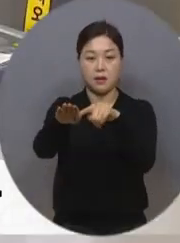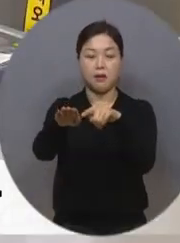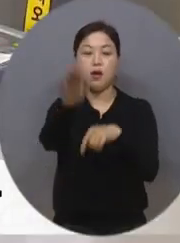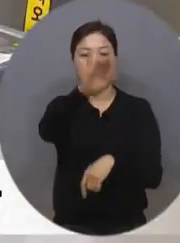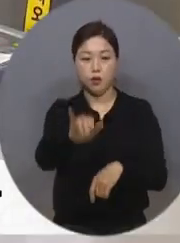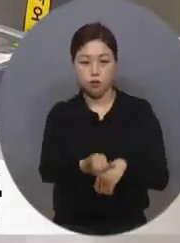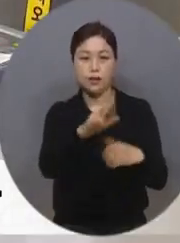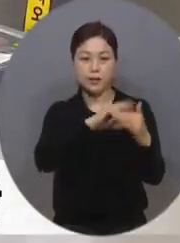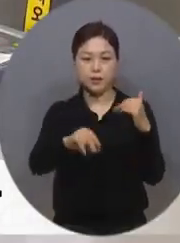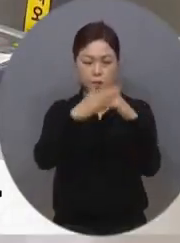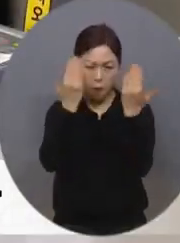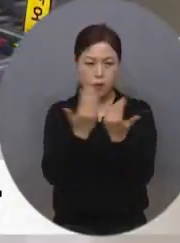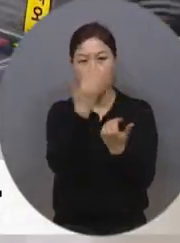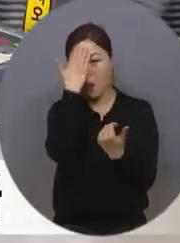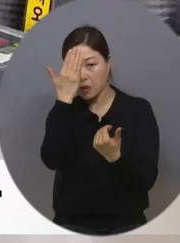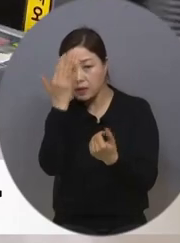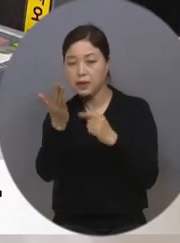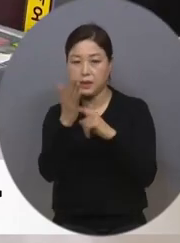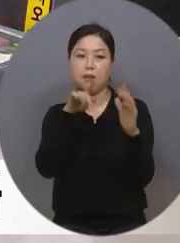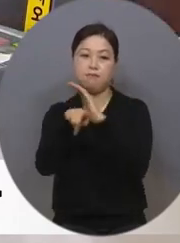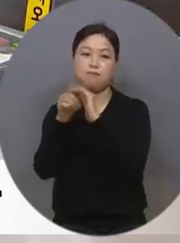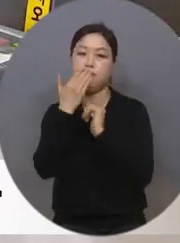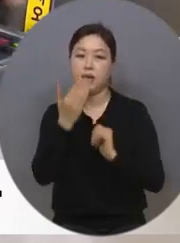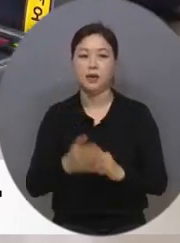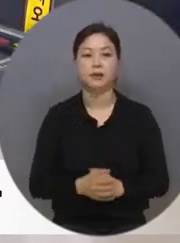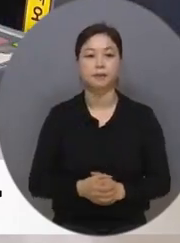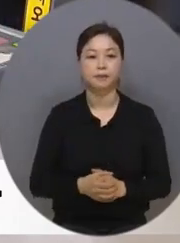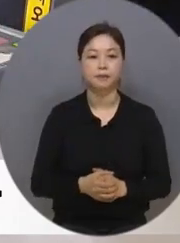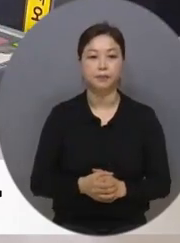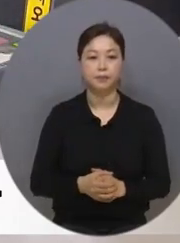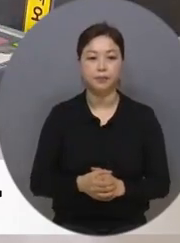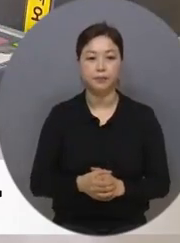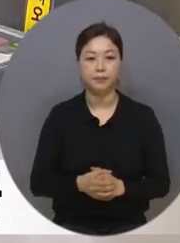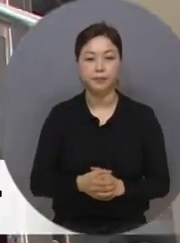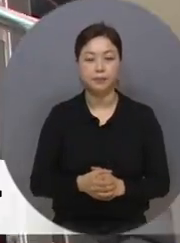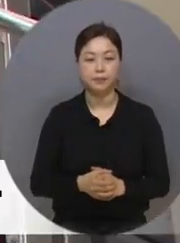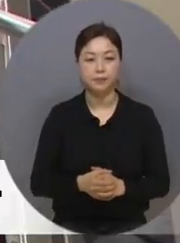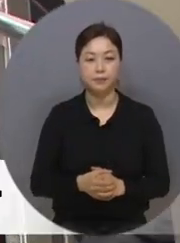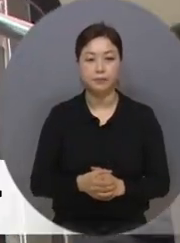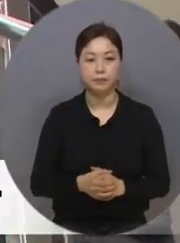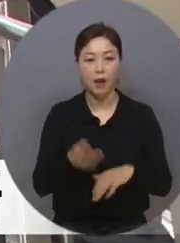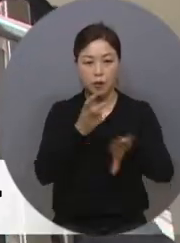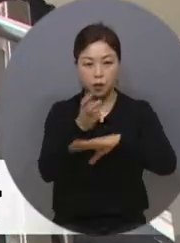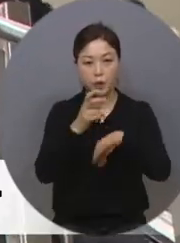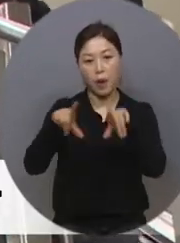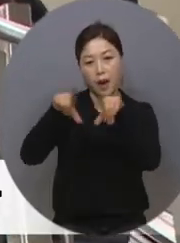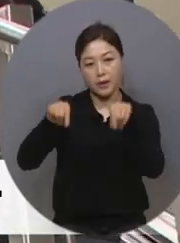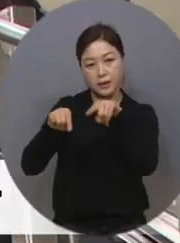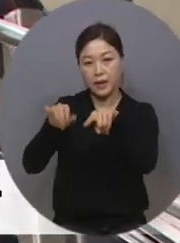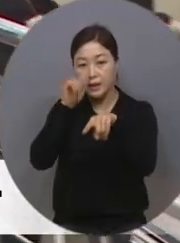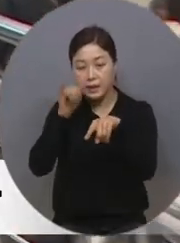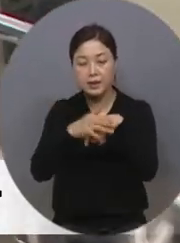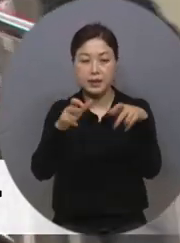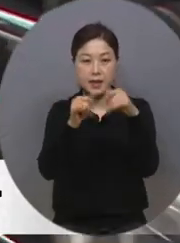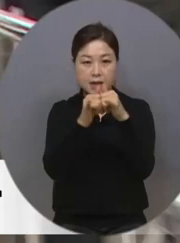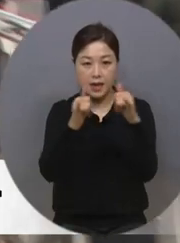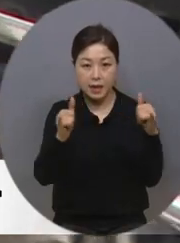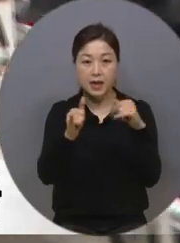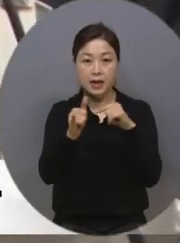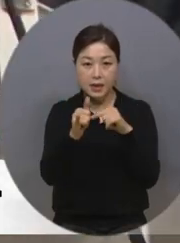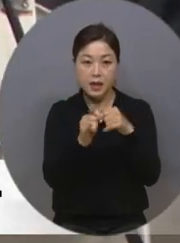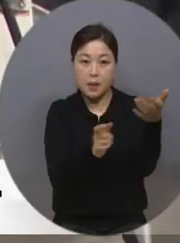전국의 지하철을 무료로 이용할 수 있다고 밝혔습니다. 또한 교통카드 기능이 있는 장애인 등록증을 발급하는